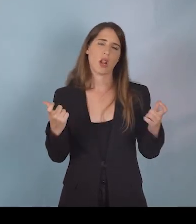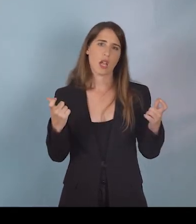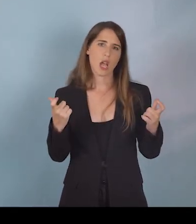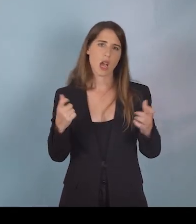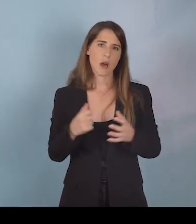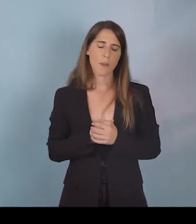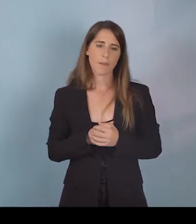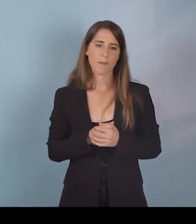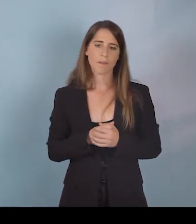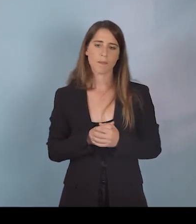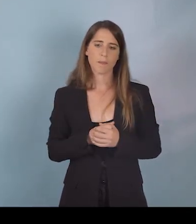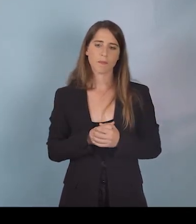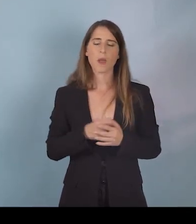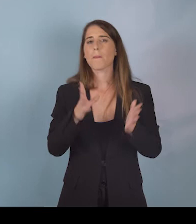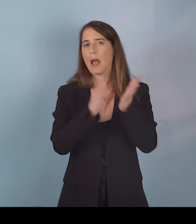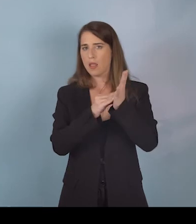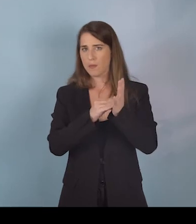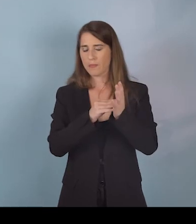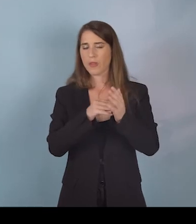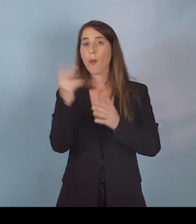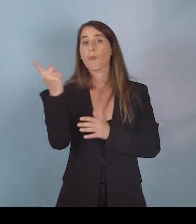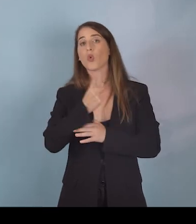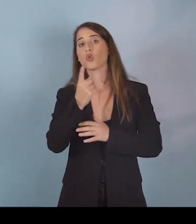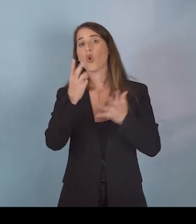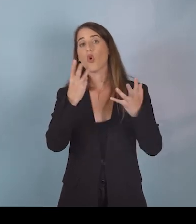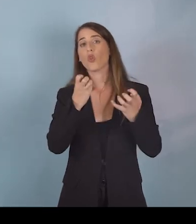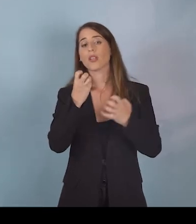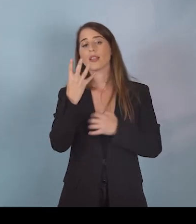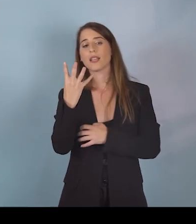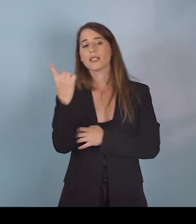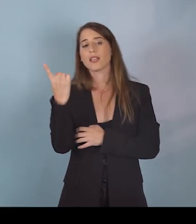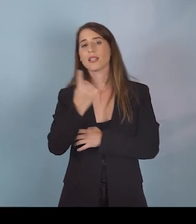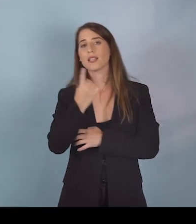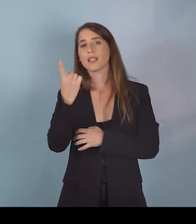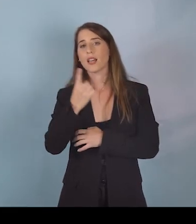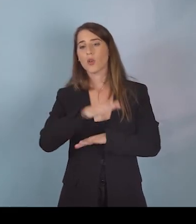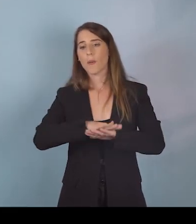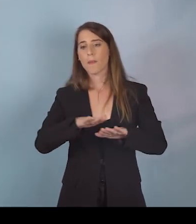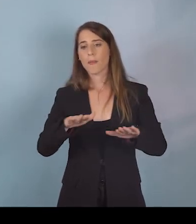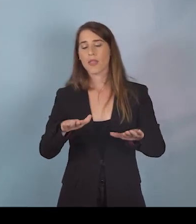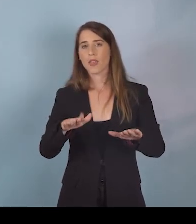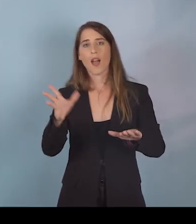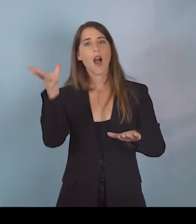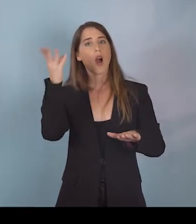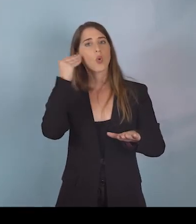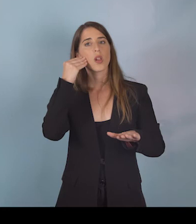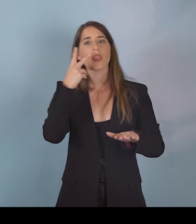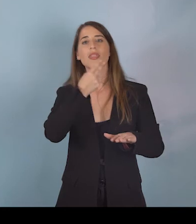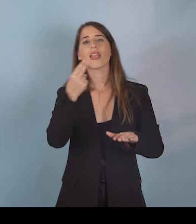που υπάρχει. Μπορώ να σας πω έτσι μερικά, σε ποσοστό